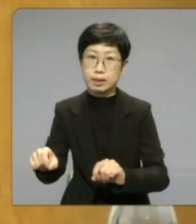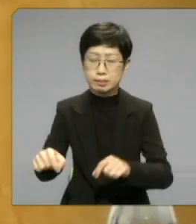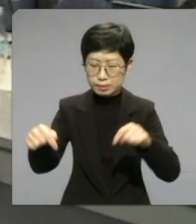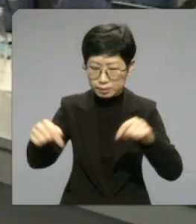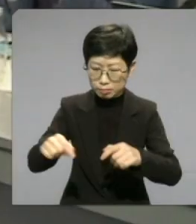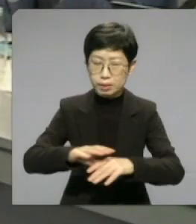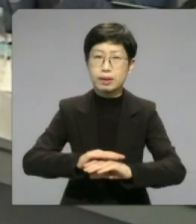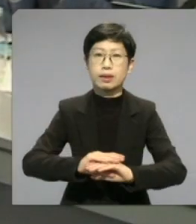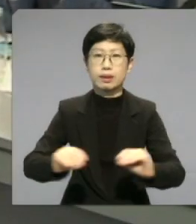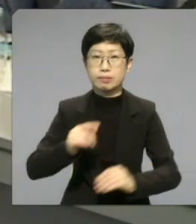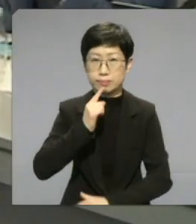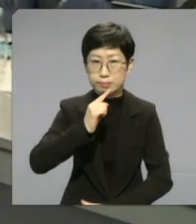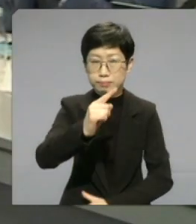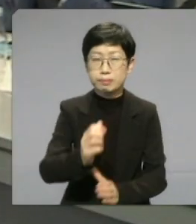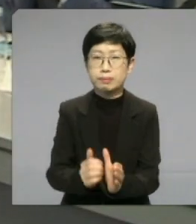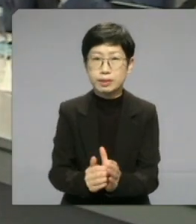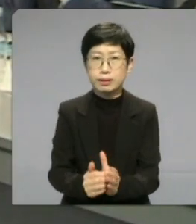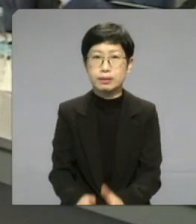해결을 촉구했습니다.